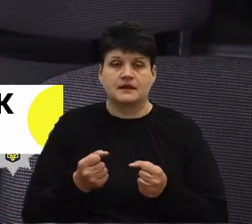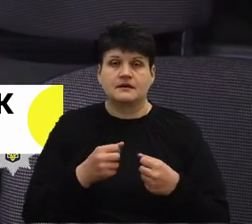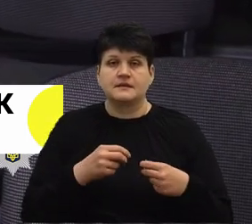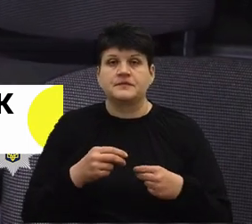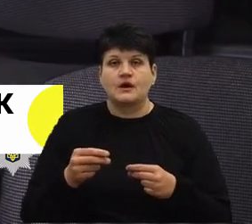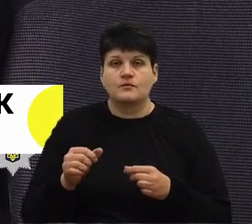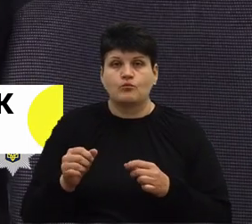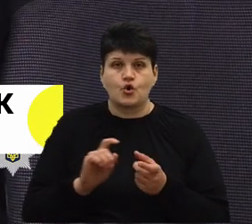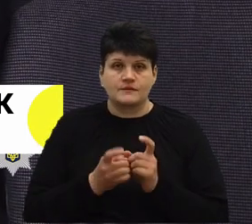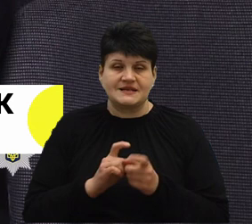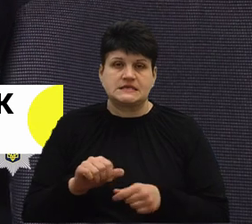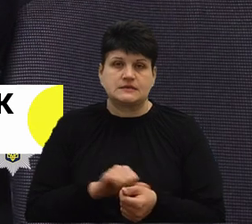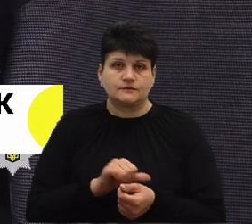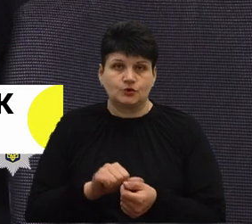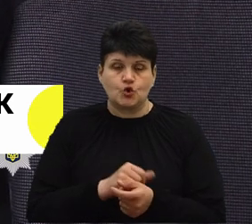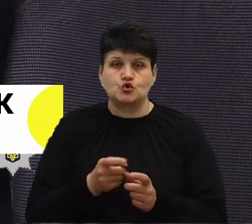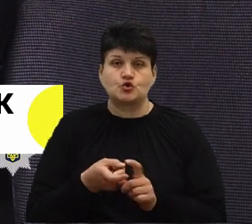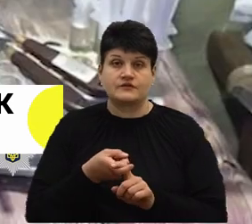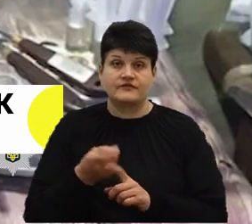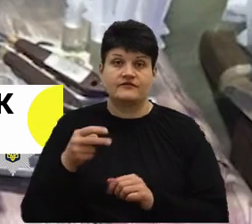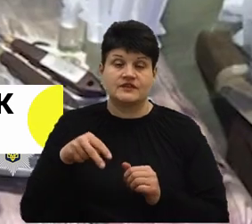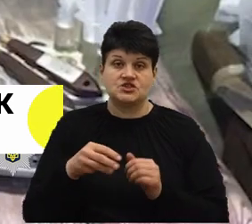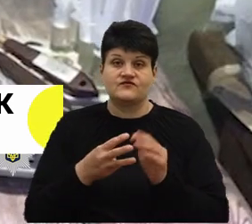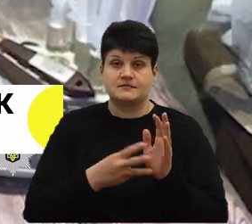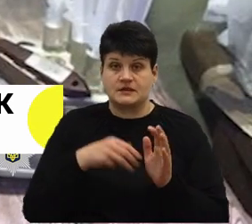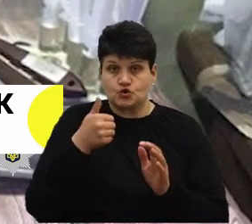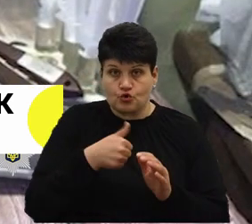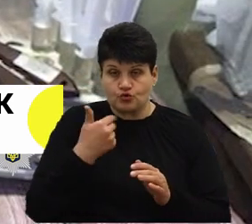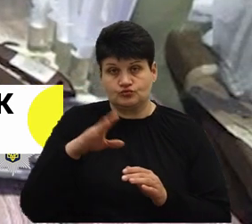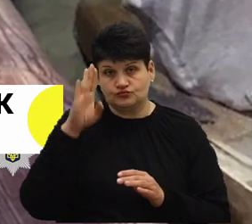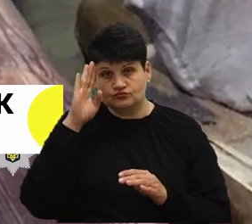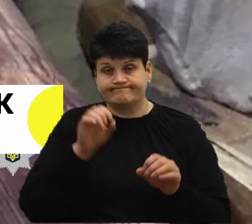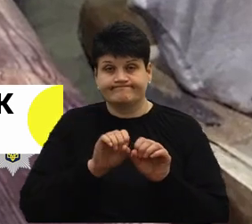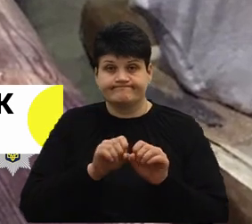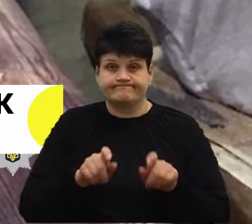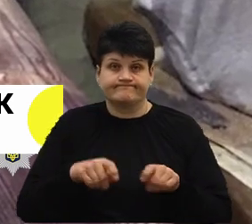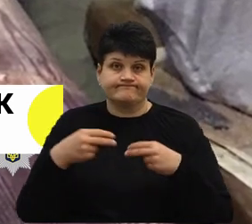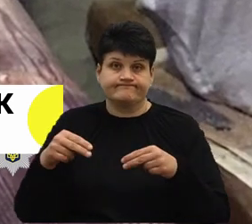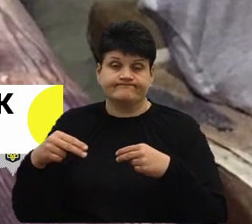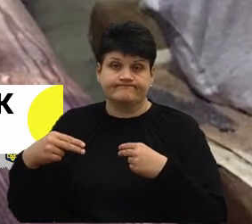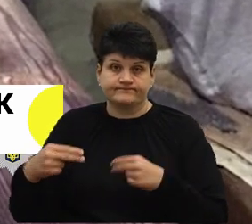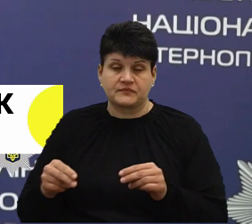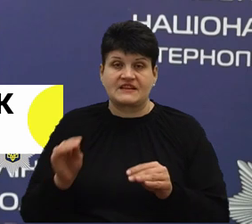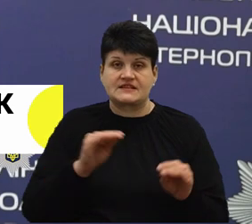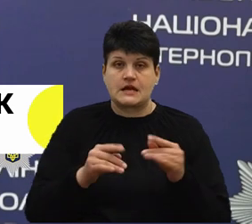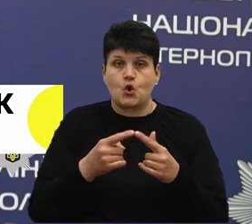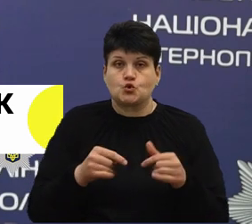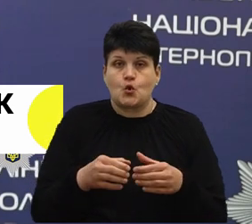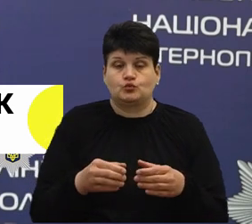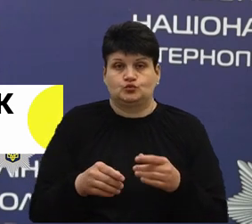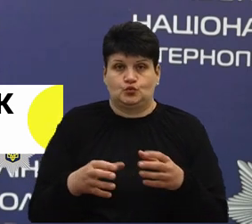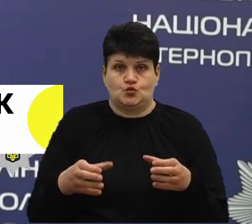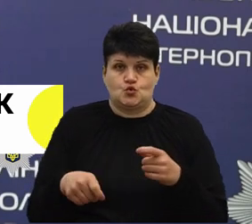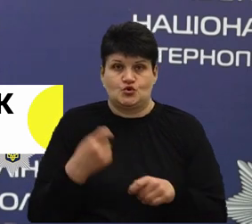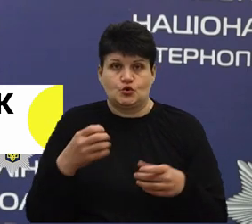наркозлочинністю в Тернопільській області у 2018 році чоловік розповів заборонені речовини у складі організованої злочинної групи каже